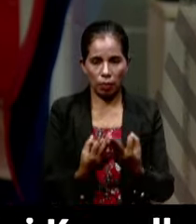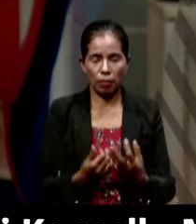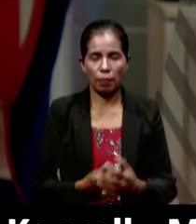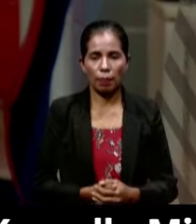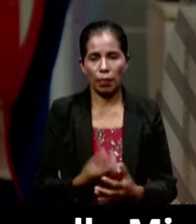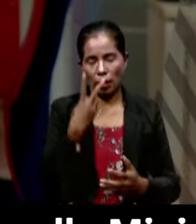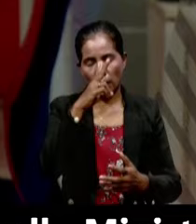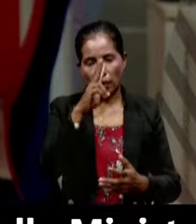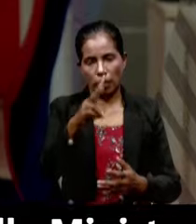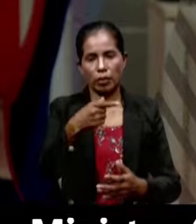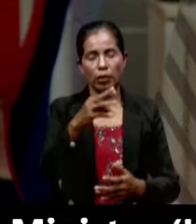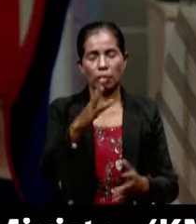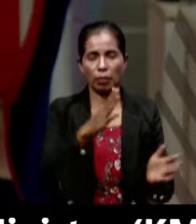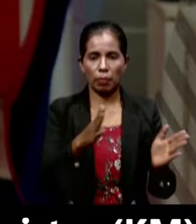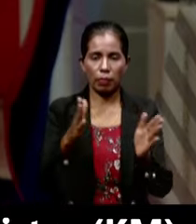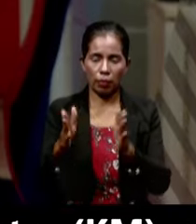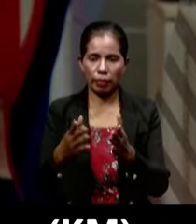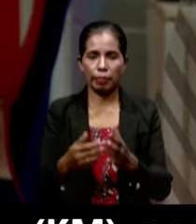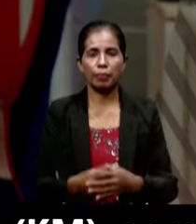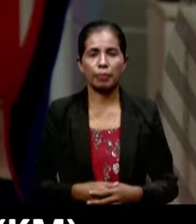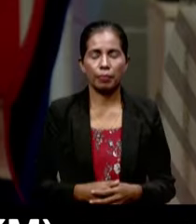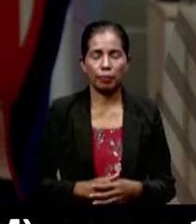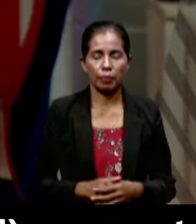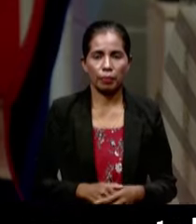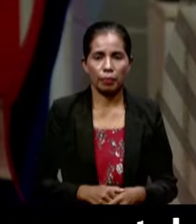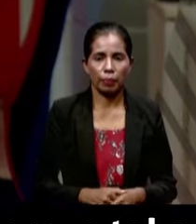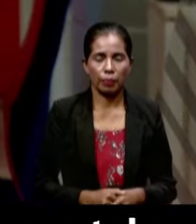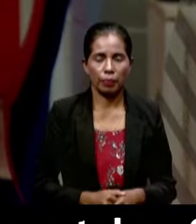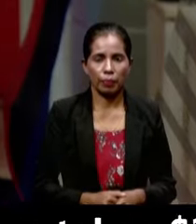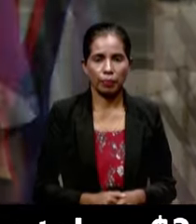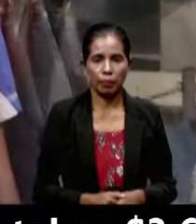acompanha a reportagem na BGMN Preparona.